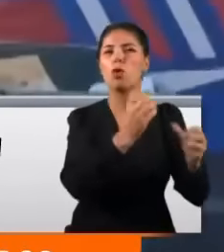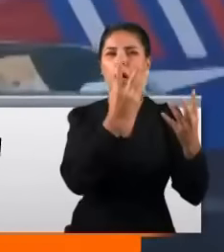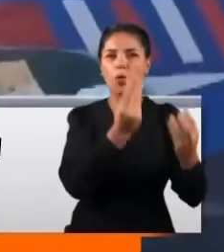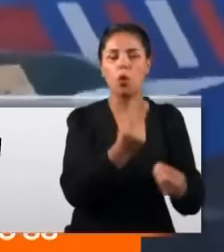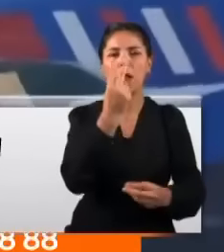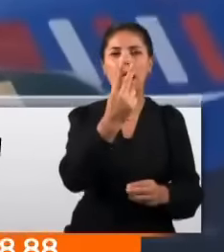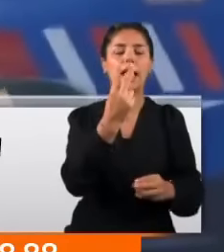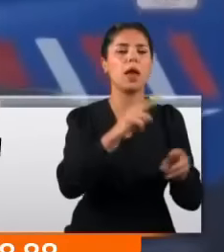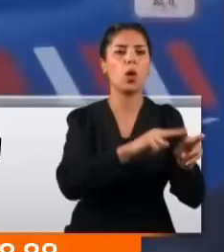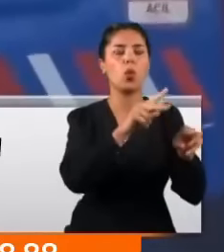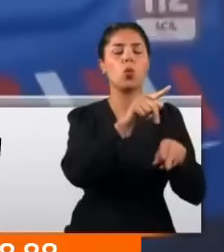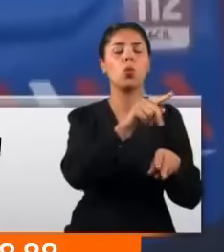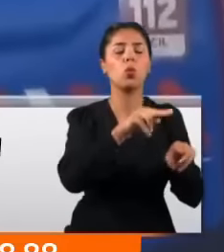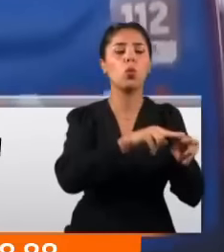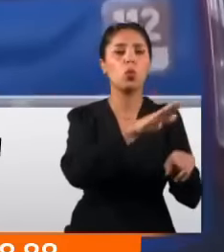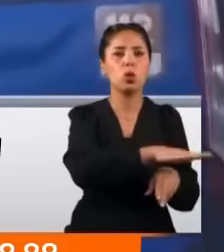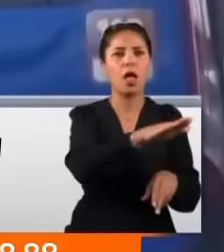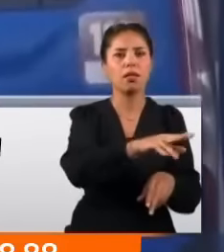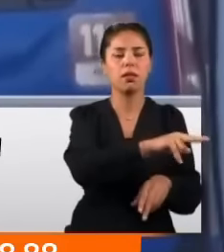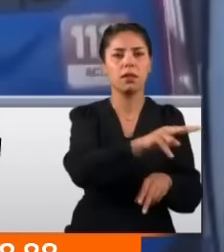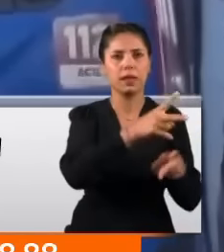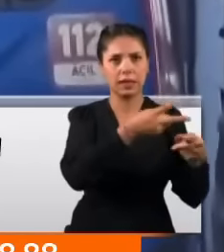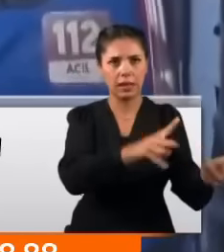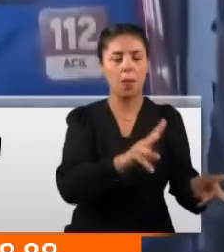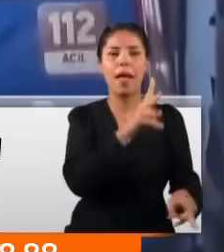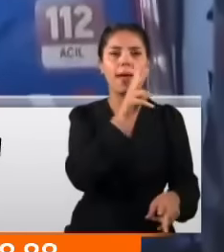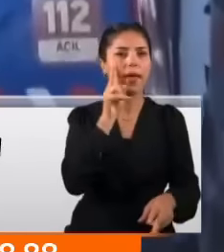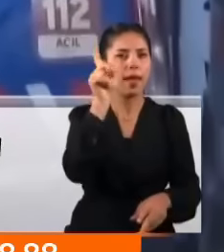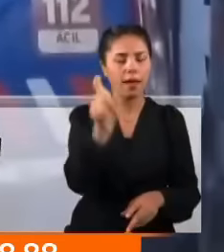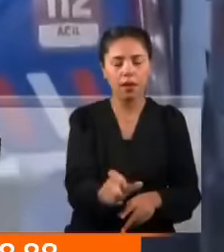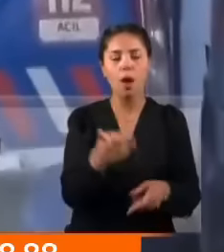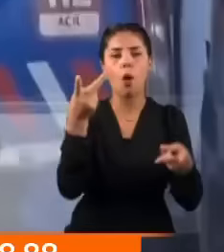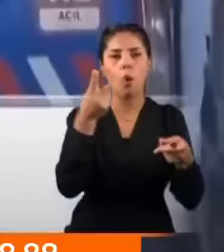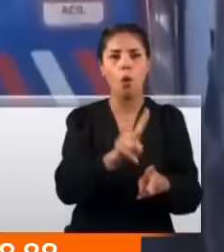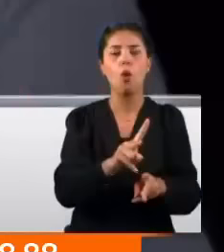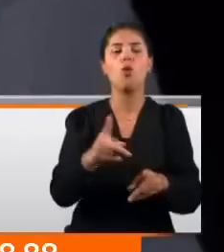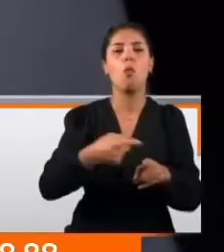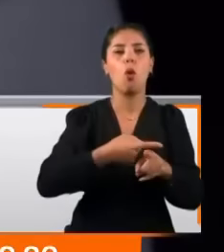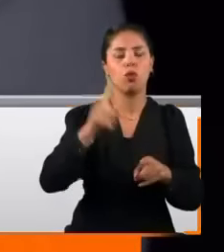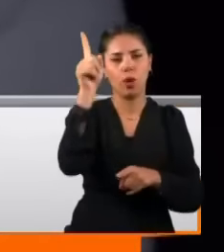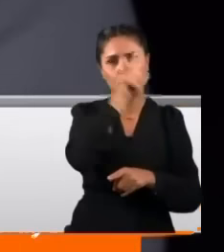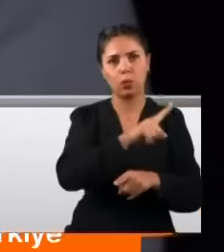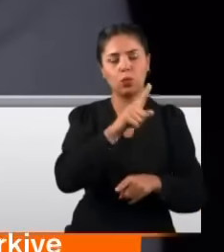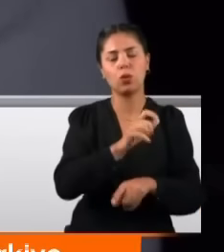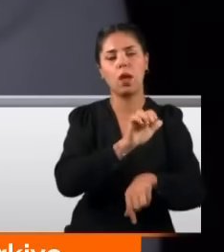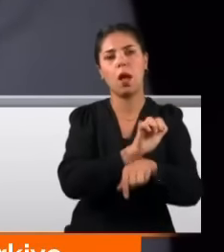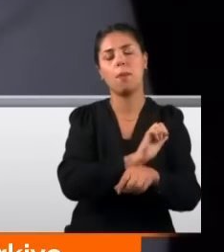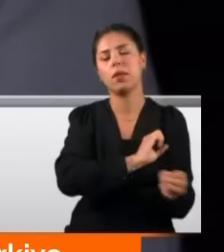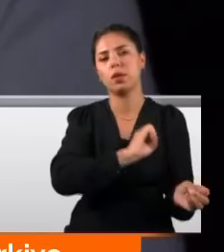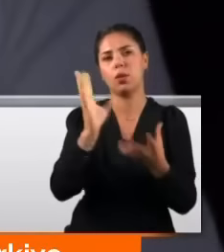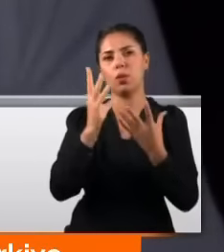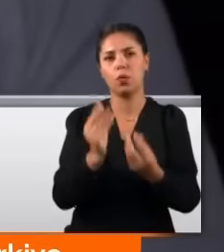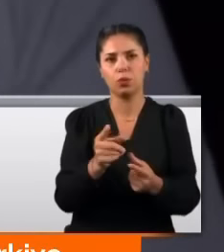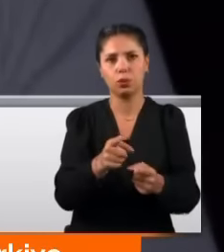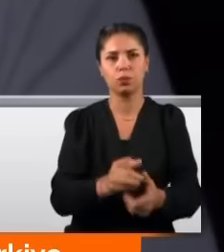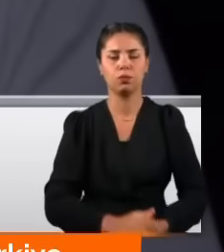iki kuzeni serbest bırakılırken yengesi Hediye Güran kasten öldürmeye iştirakten tutuklandı. Enes Muhammed